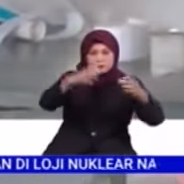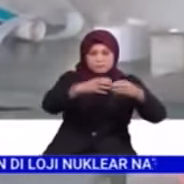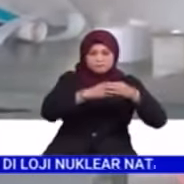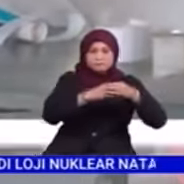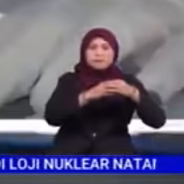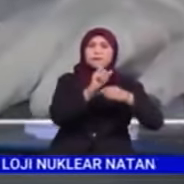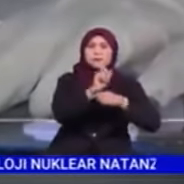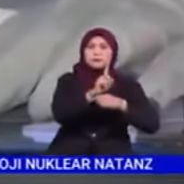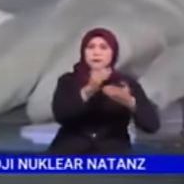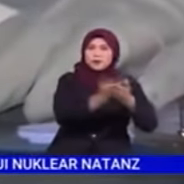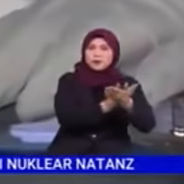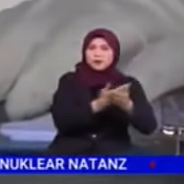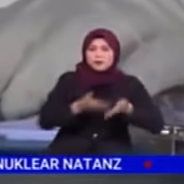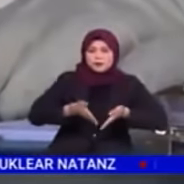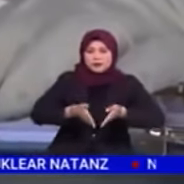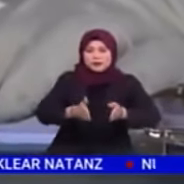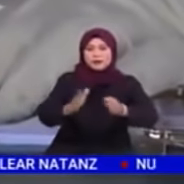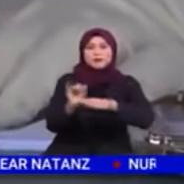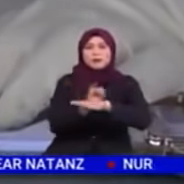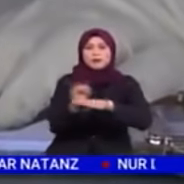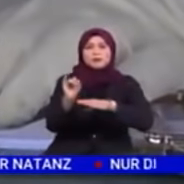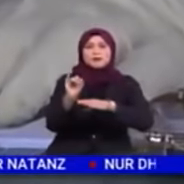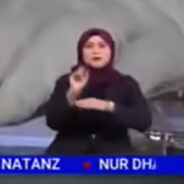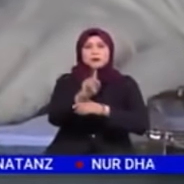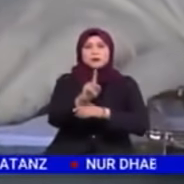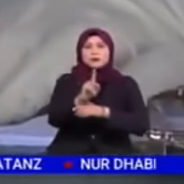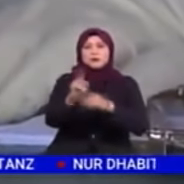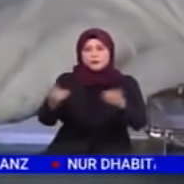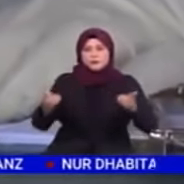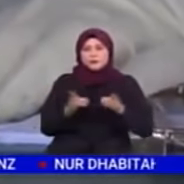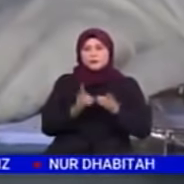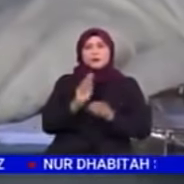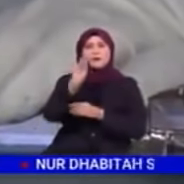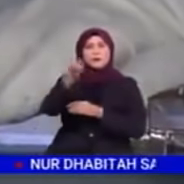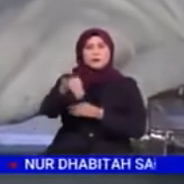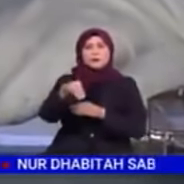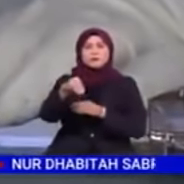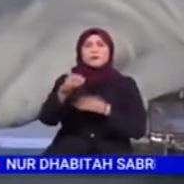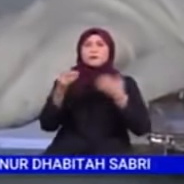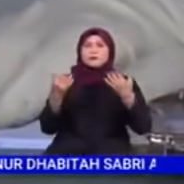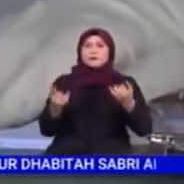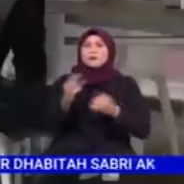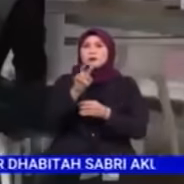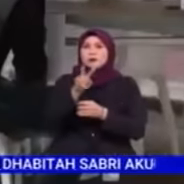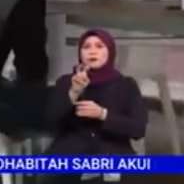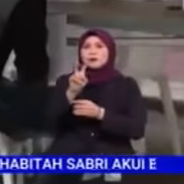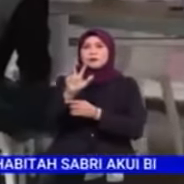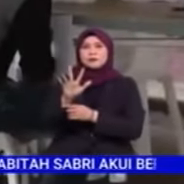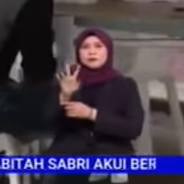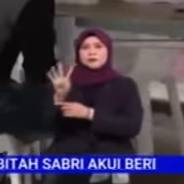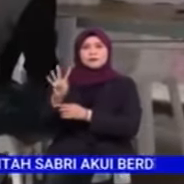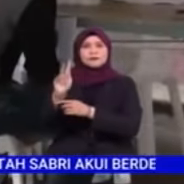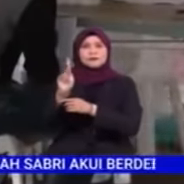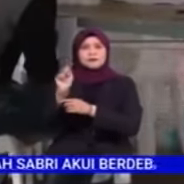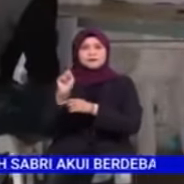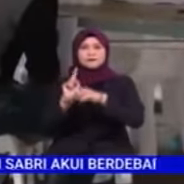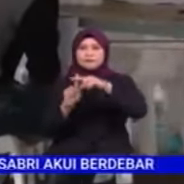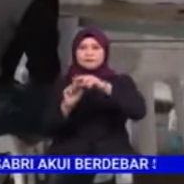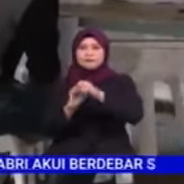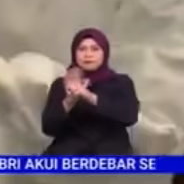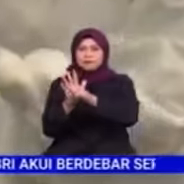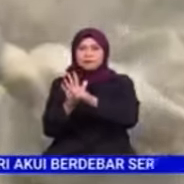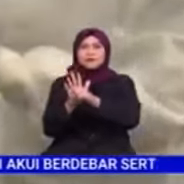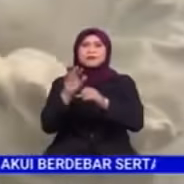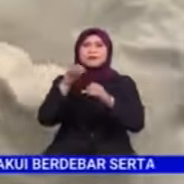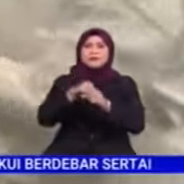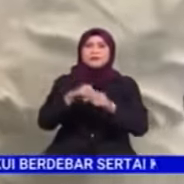baru yaitu traste Jalan Perindustrian satu di daerahmu ad-free May 254 kiss positif dikesan